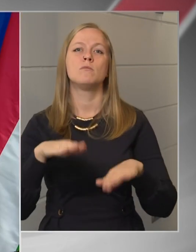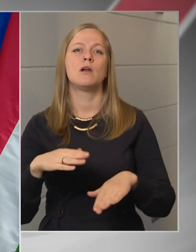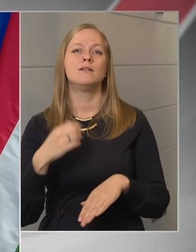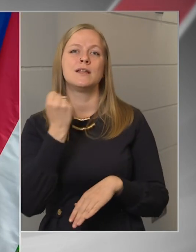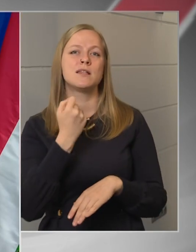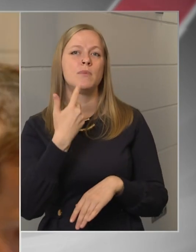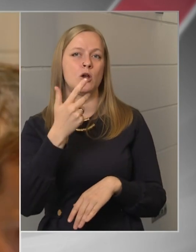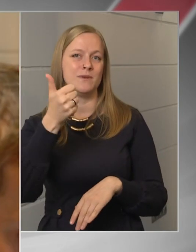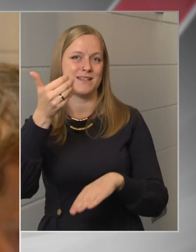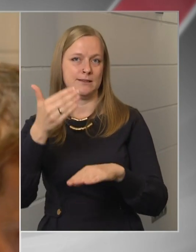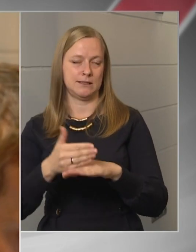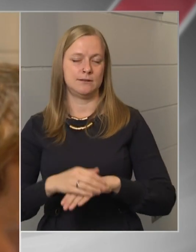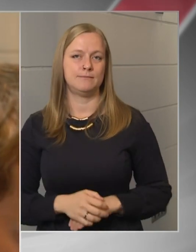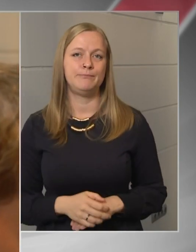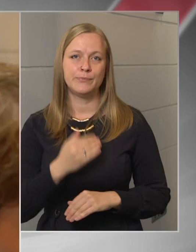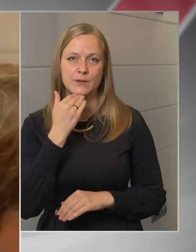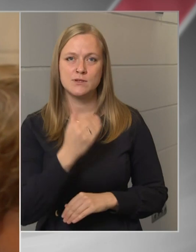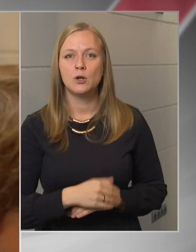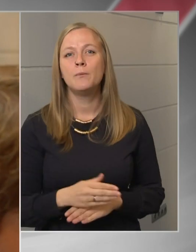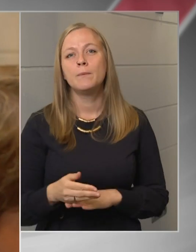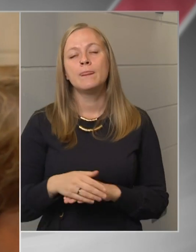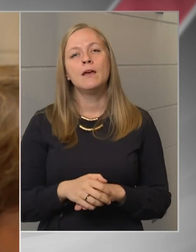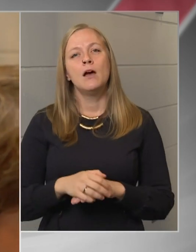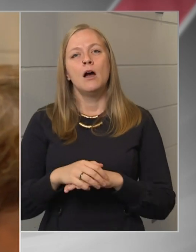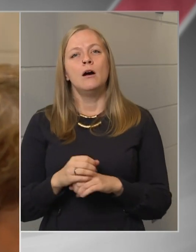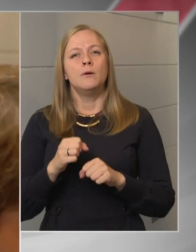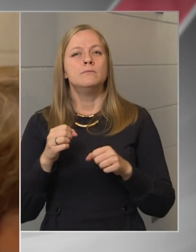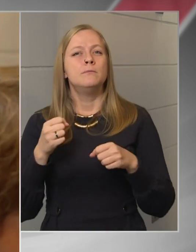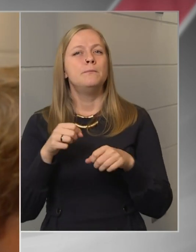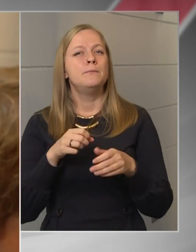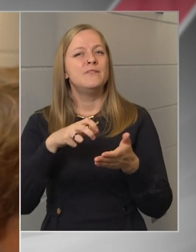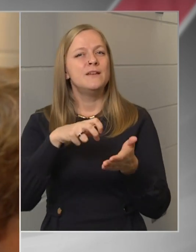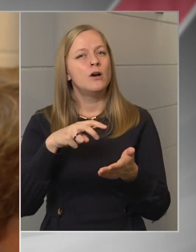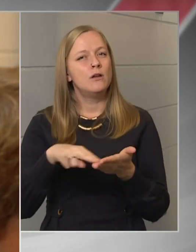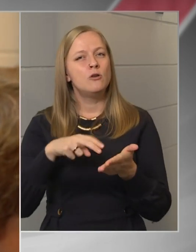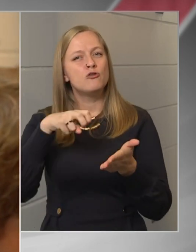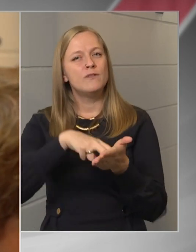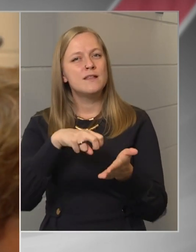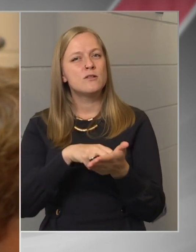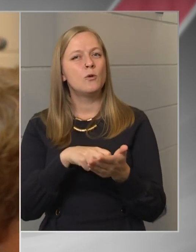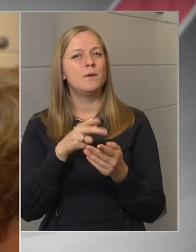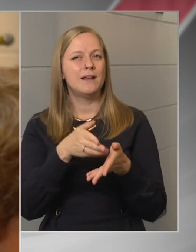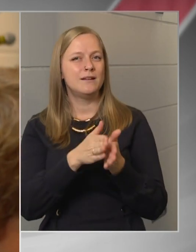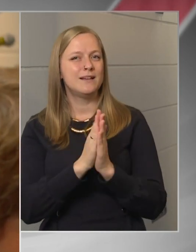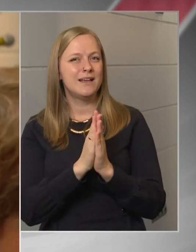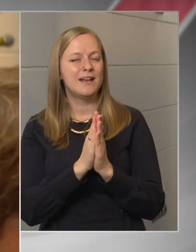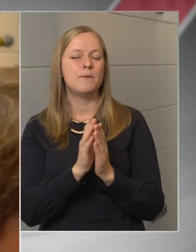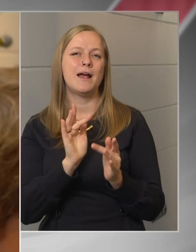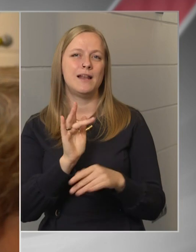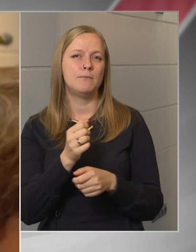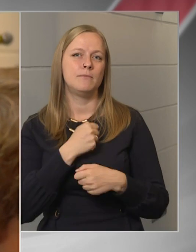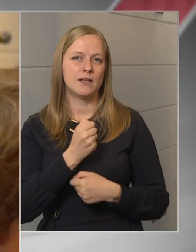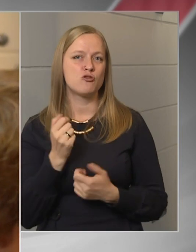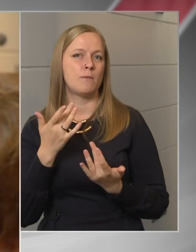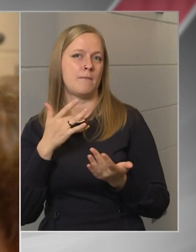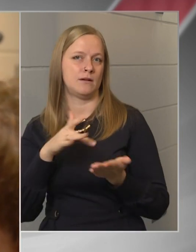Köszönöm. A külügyminisztérium hivatalos vízumi rendi kérelme ellenére megtagadta az Egyesült Államok nagykövetsége